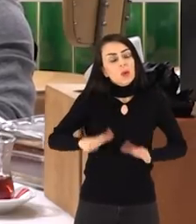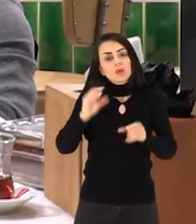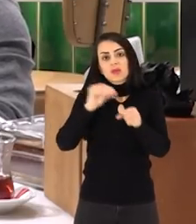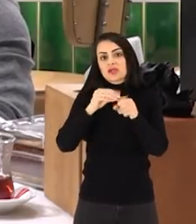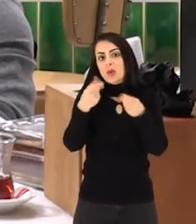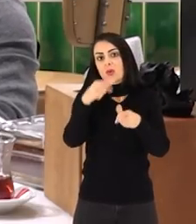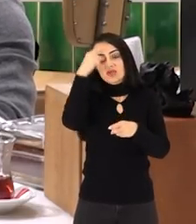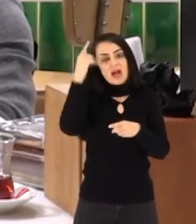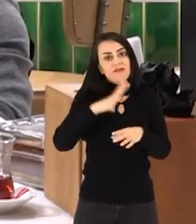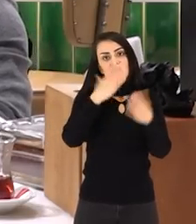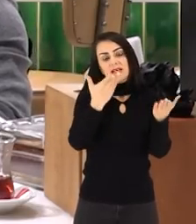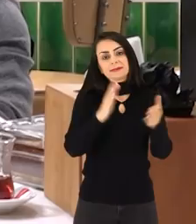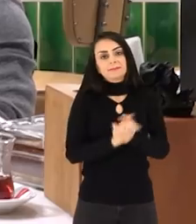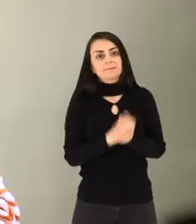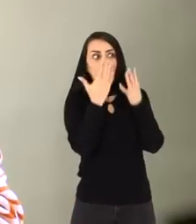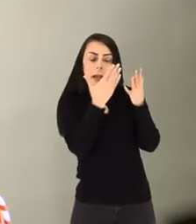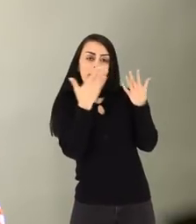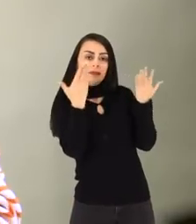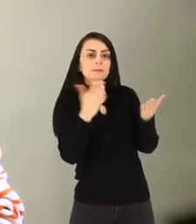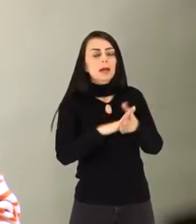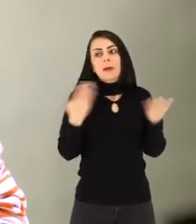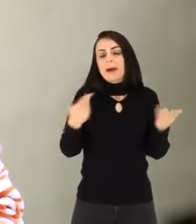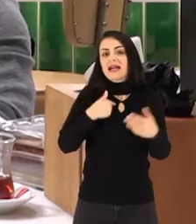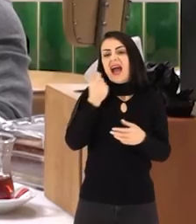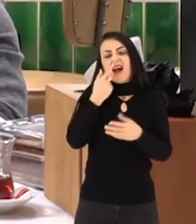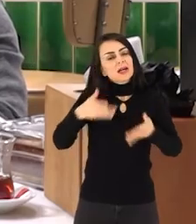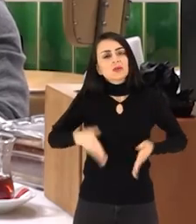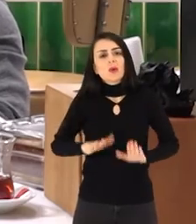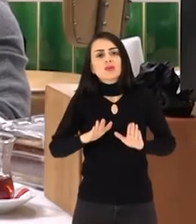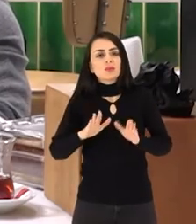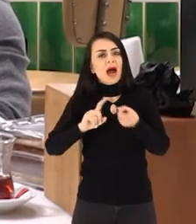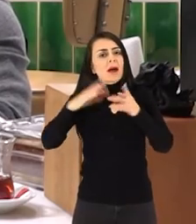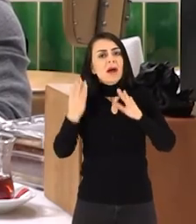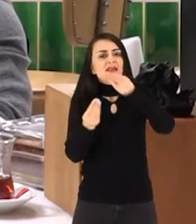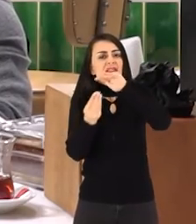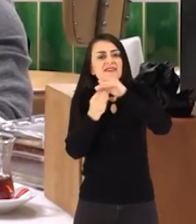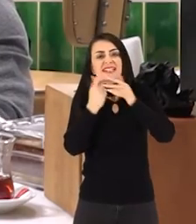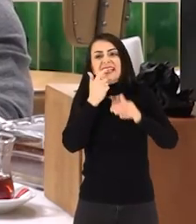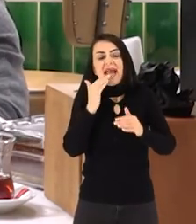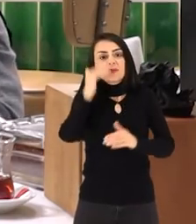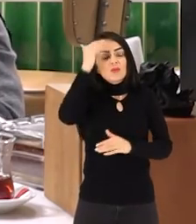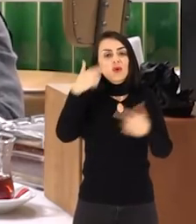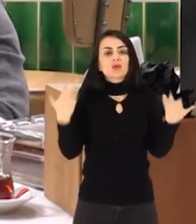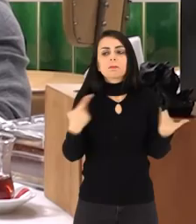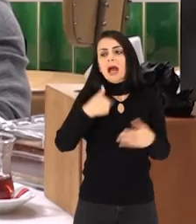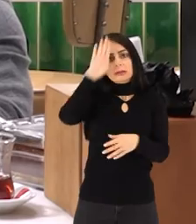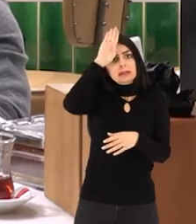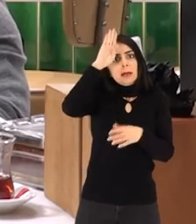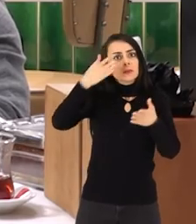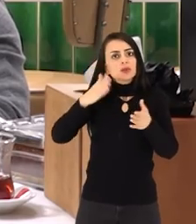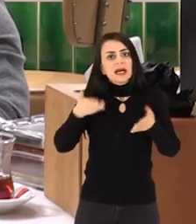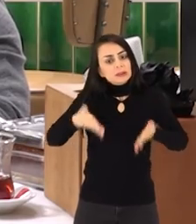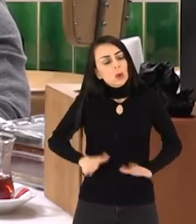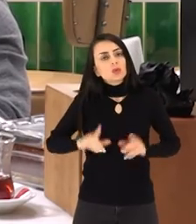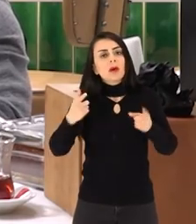ne bileyim. Gıpta ediyoruz. Yani, eyvallah. Evet. Aslında Ankara'da doğdum ama olsun, tamam, orada büyüdüm biliyorum. Yani. Tamam biliyorum. Ankara'da doğduğunu biliyorum ama ben de mesela İstanbul'da doğdum ama